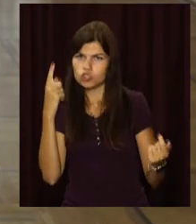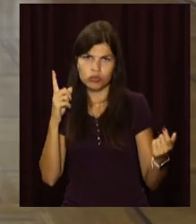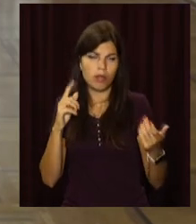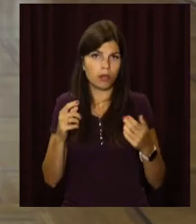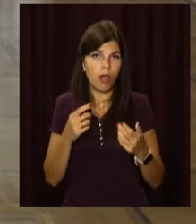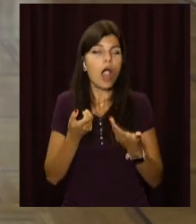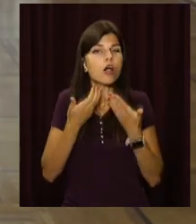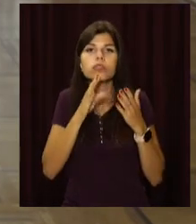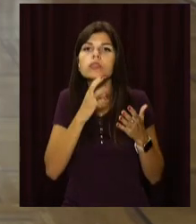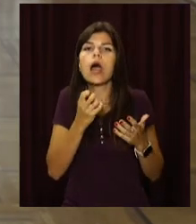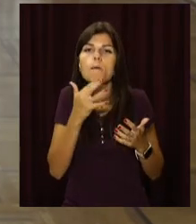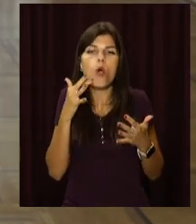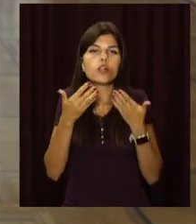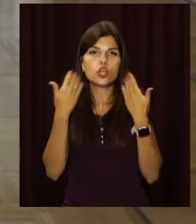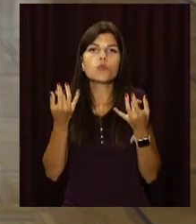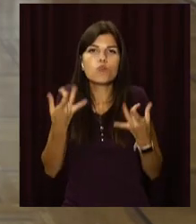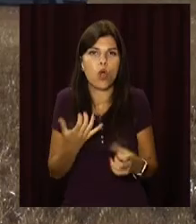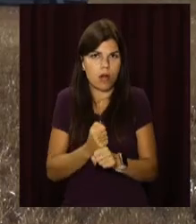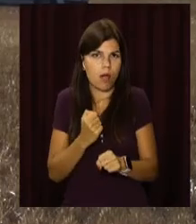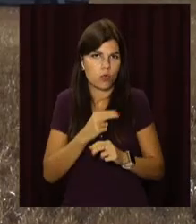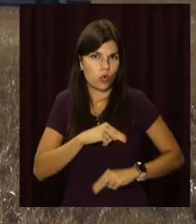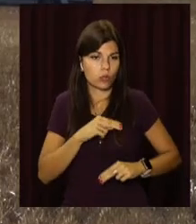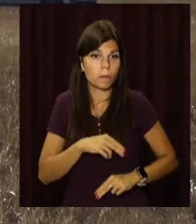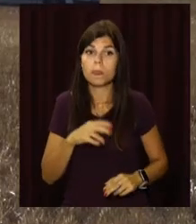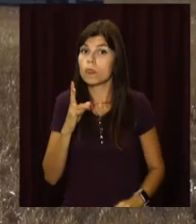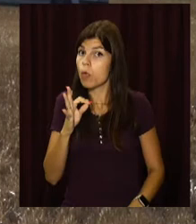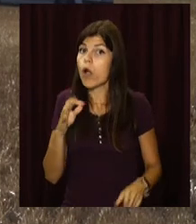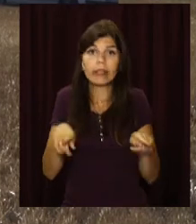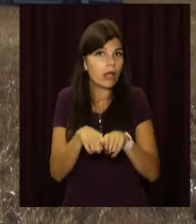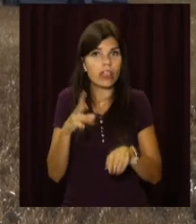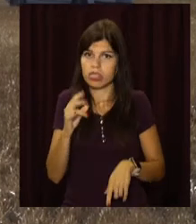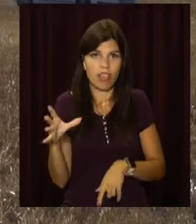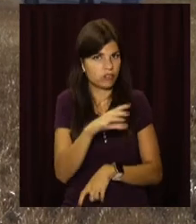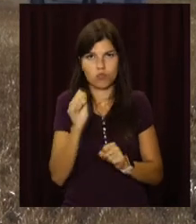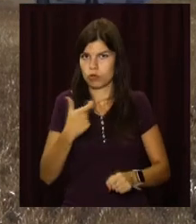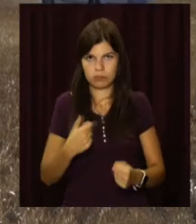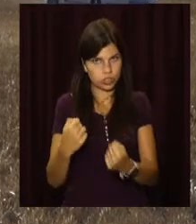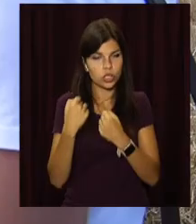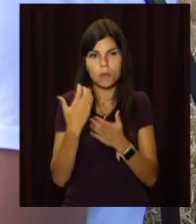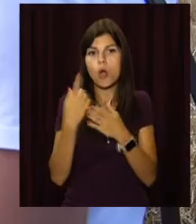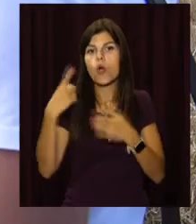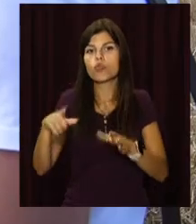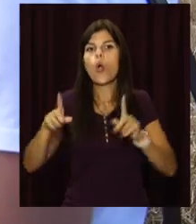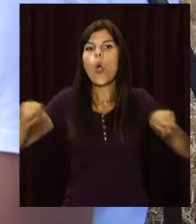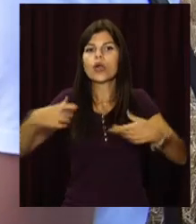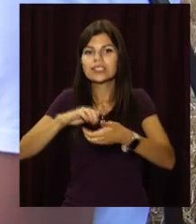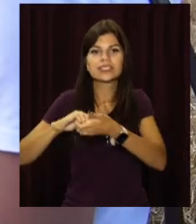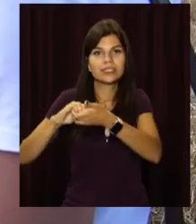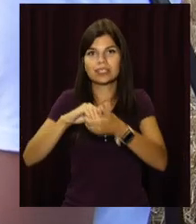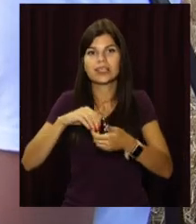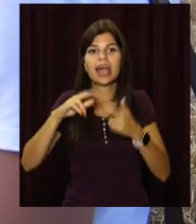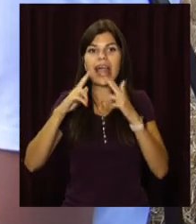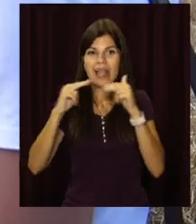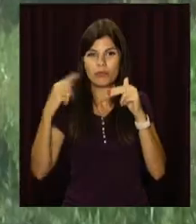то есть намного легче, намного проще работать. Втім, не всі можуть так себе захищати. Очільник іншої громадської організації